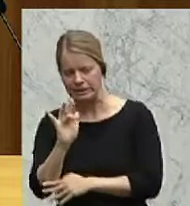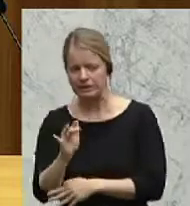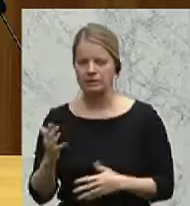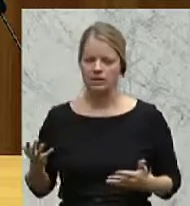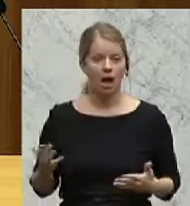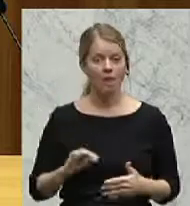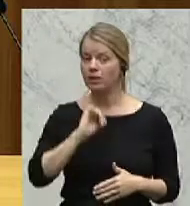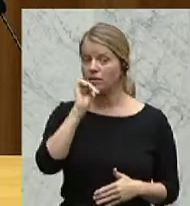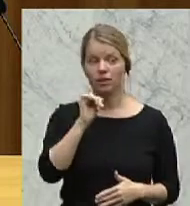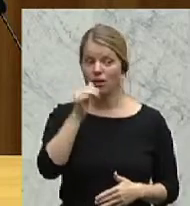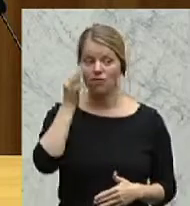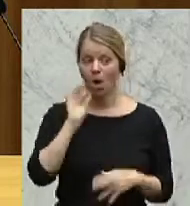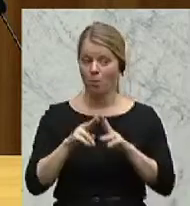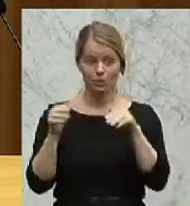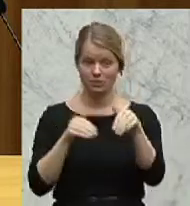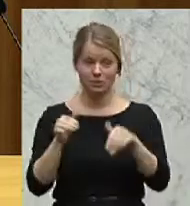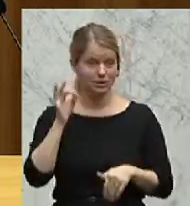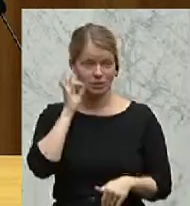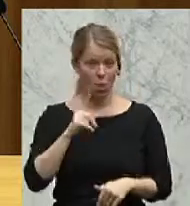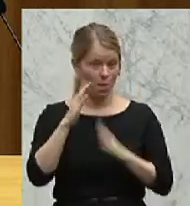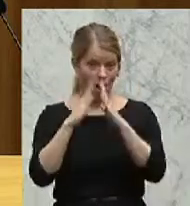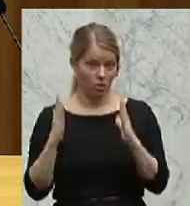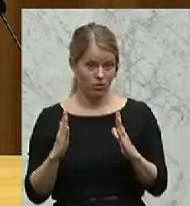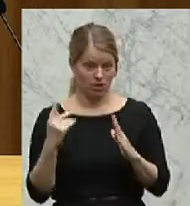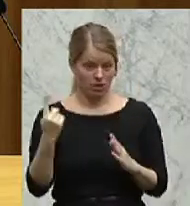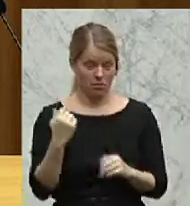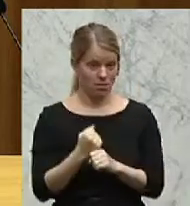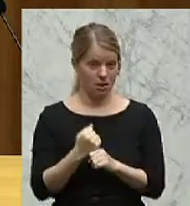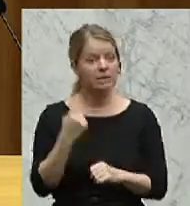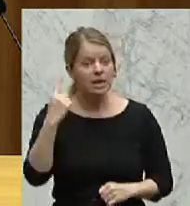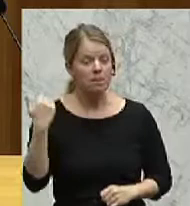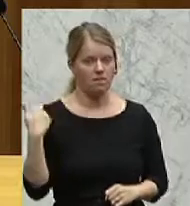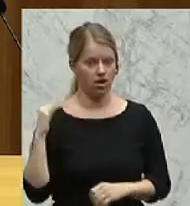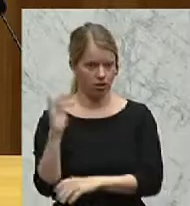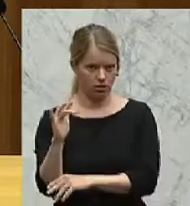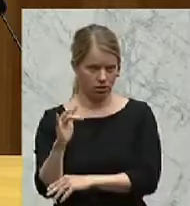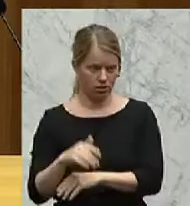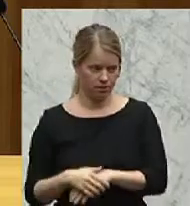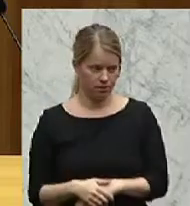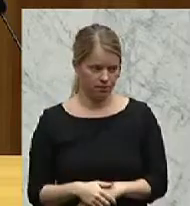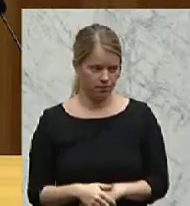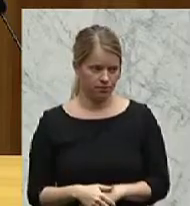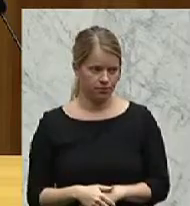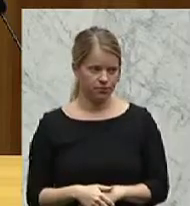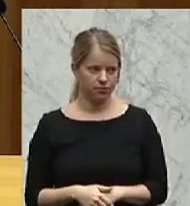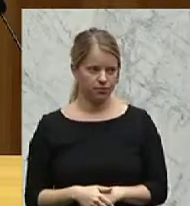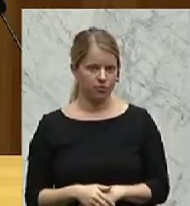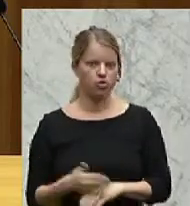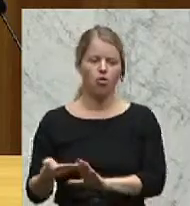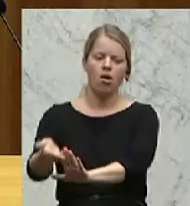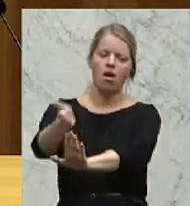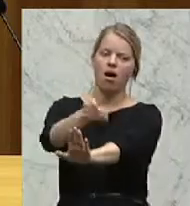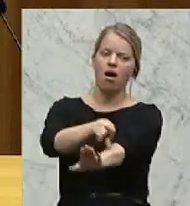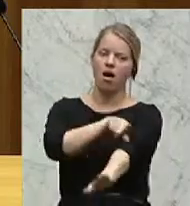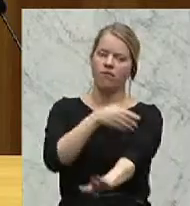nicht von der Frau Bundesminister Oberhauser gemacht worden. Und sie selbst hat es auch kritisiert, dass es vor allem, übrigens schon lang noch vor der Reparatur, hat sie gesagt,